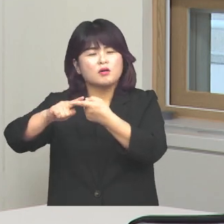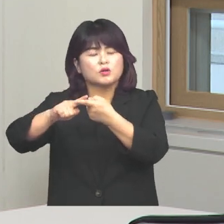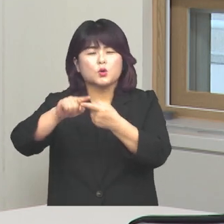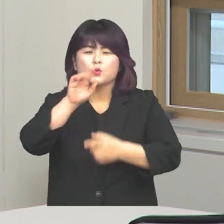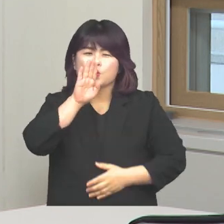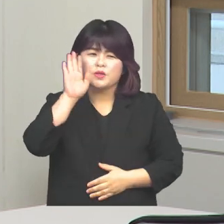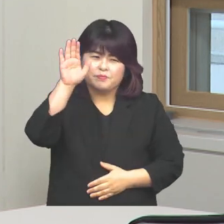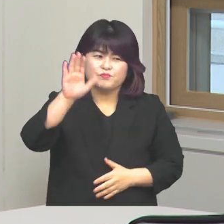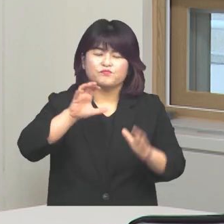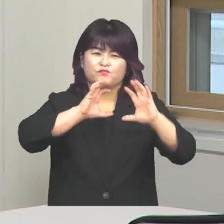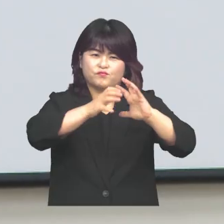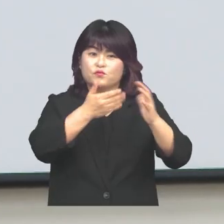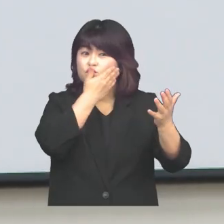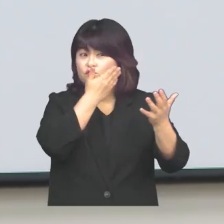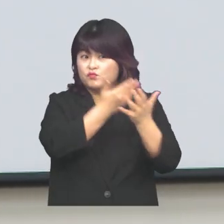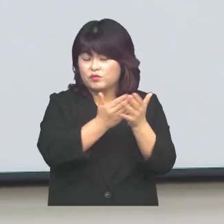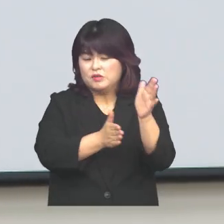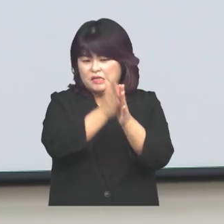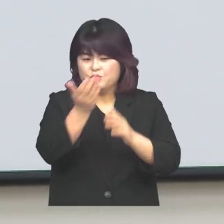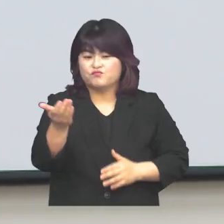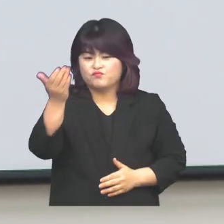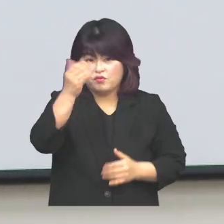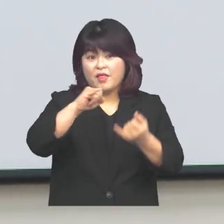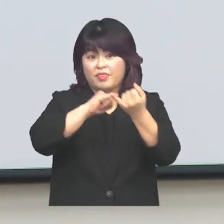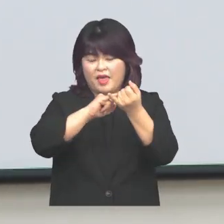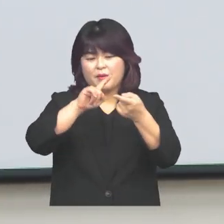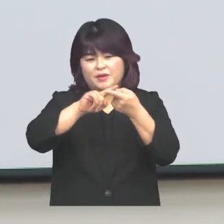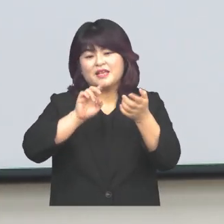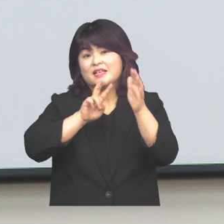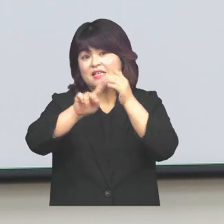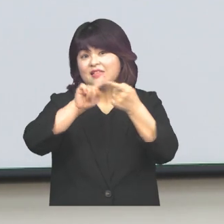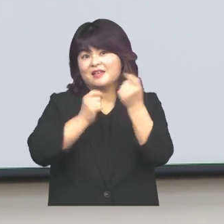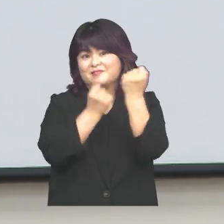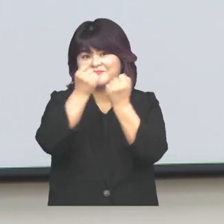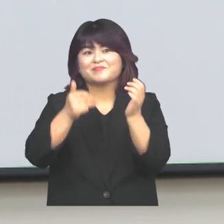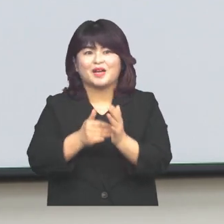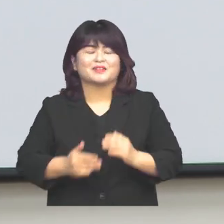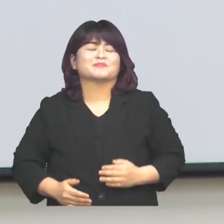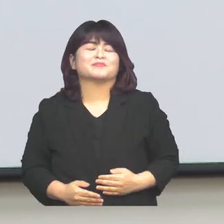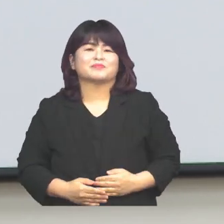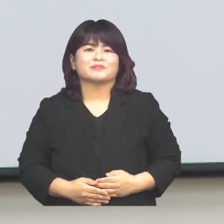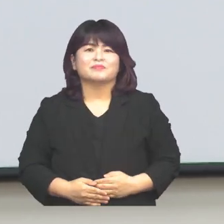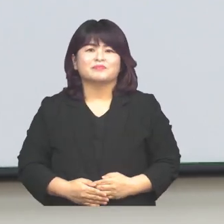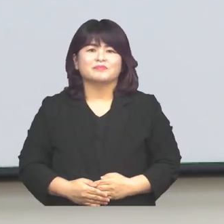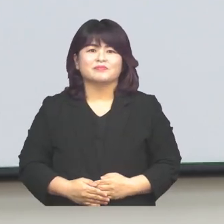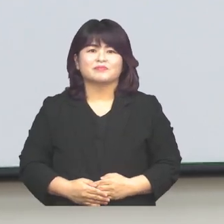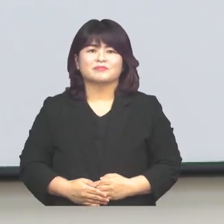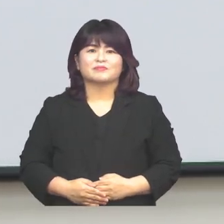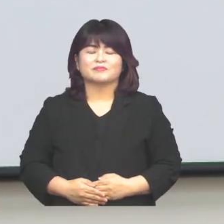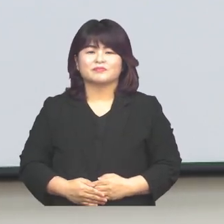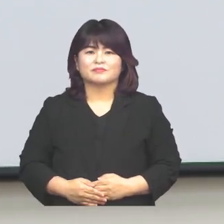반도체 제조를 통해 용인을 글로벌 반도체 중심 도시로 도약시키겠다는 비전을 제시했습니다.